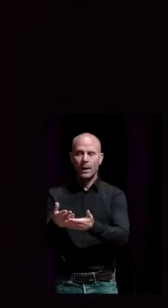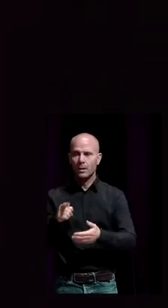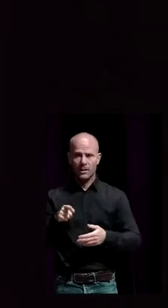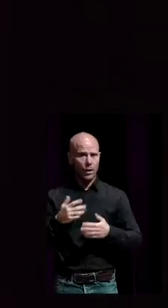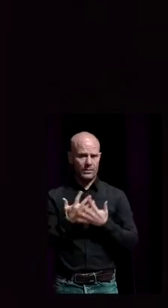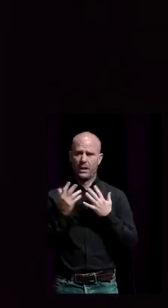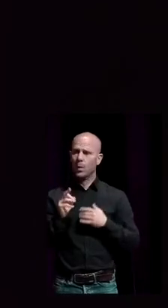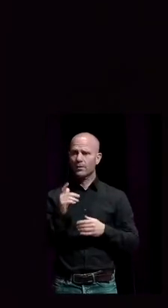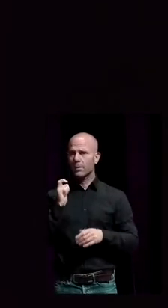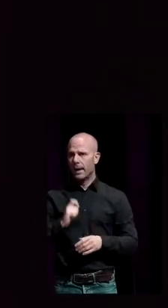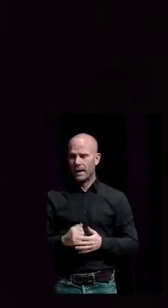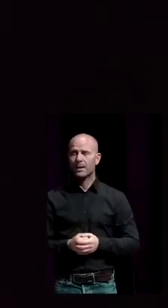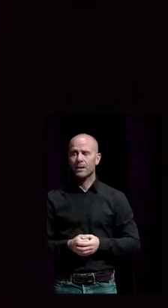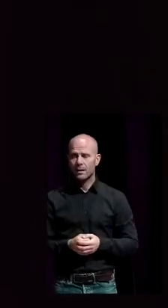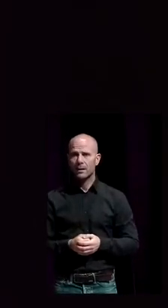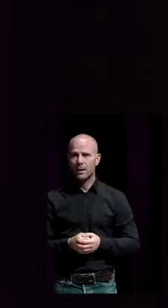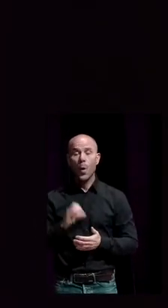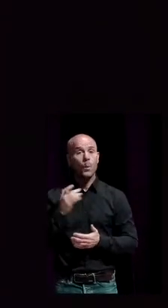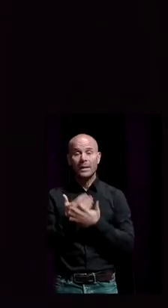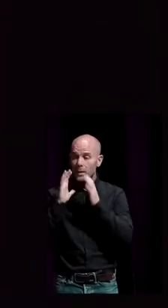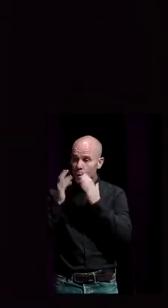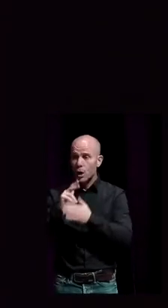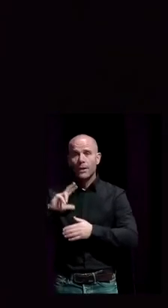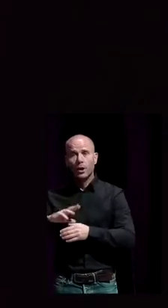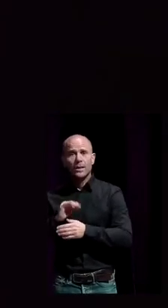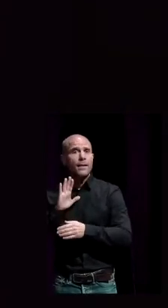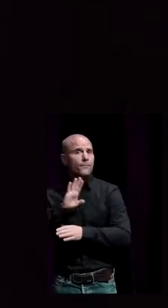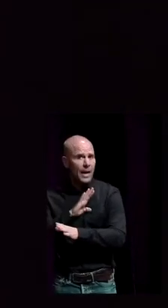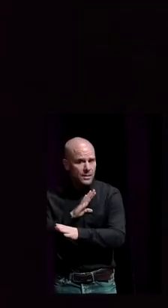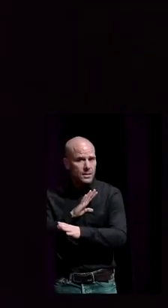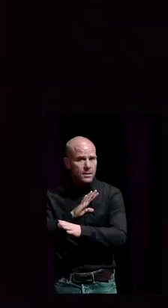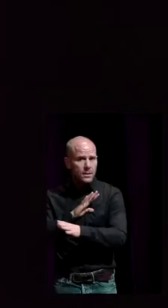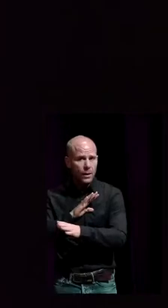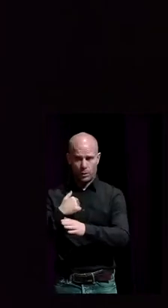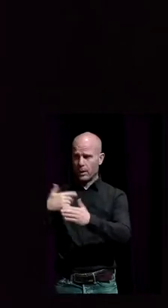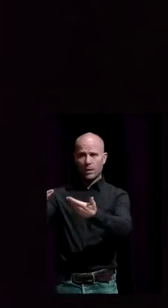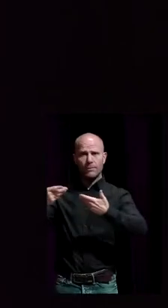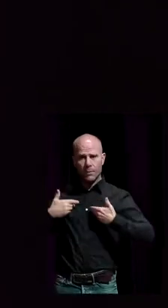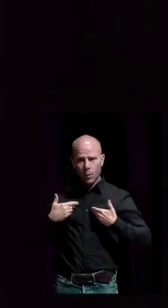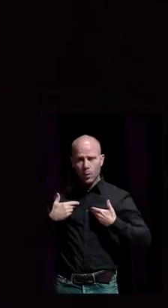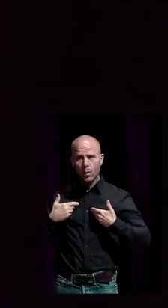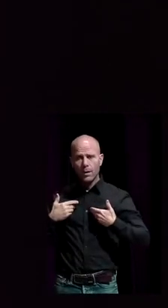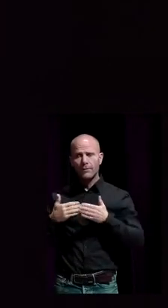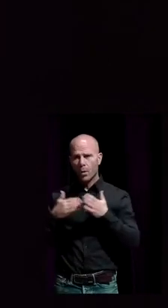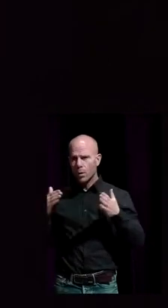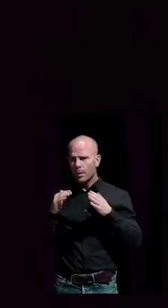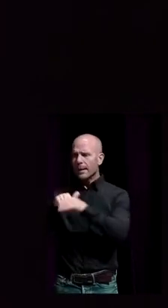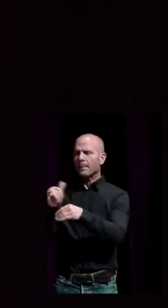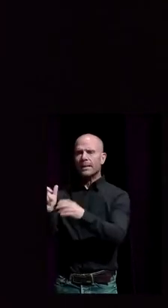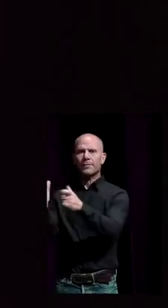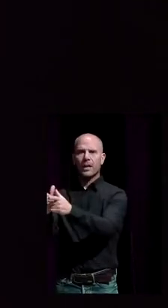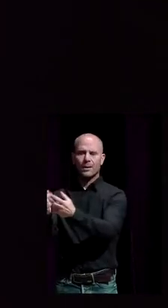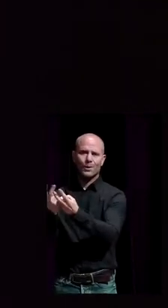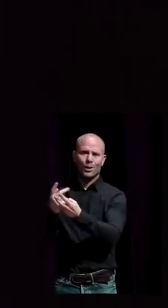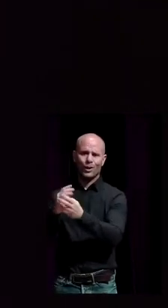år för mig. Så hade det inte varit för också den här sociala tryggheten och nätverket som jag fick av att vara med i en förening. Då hade ju inte jag